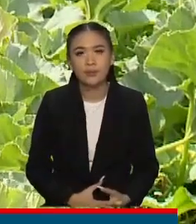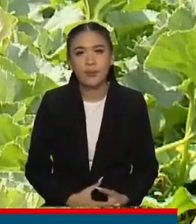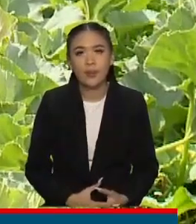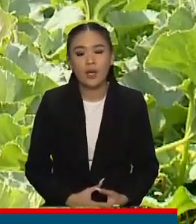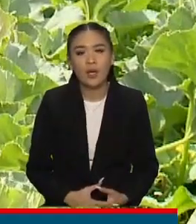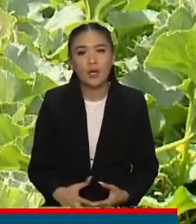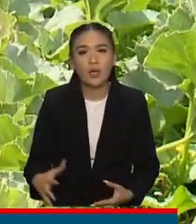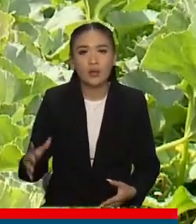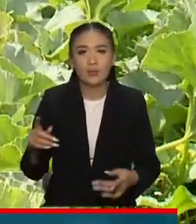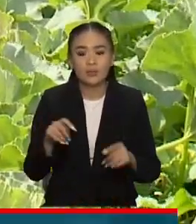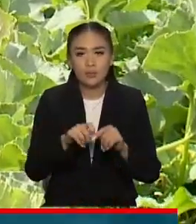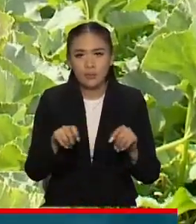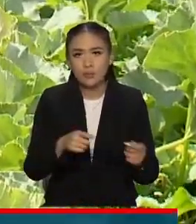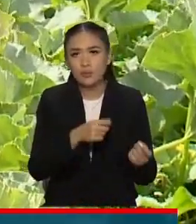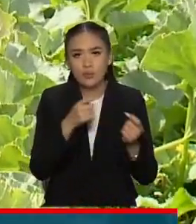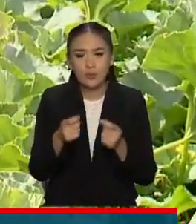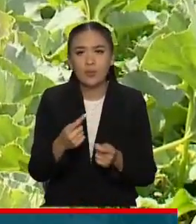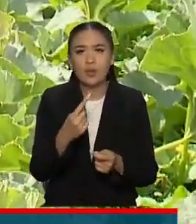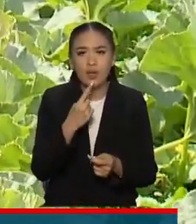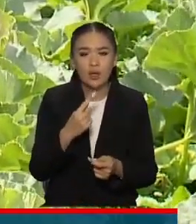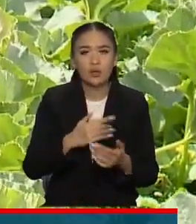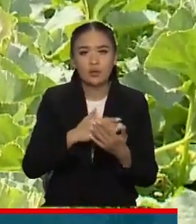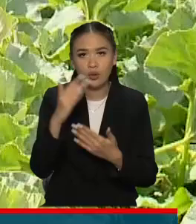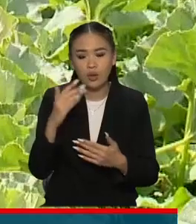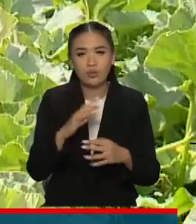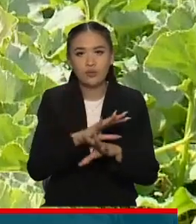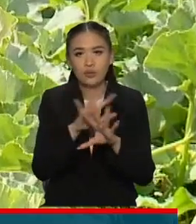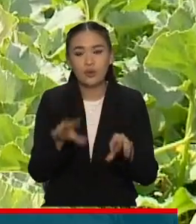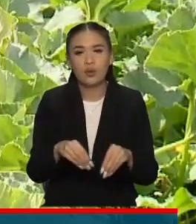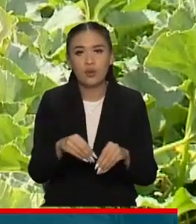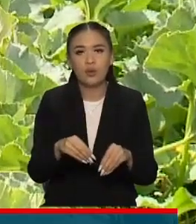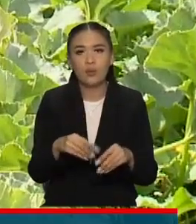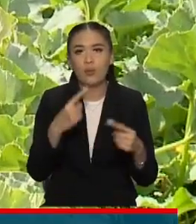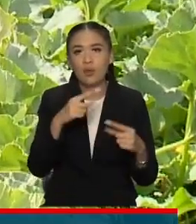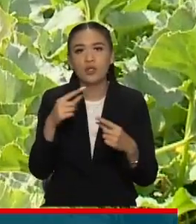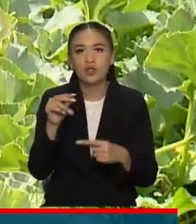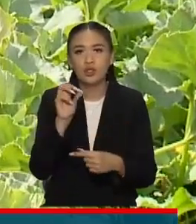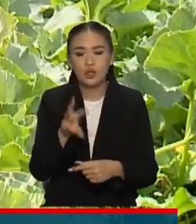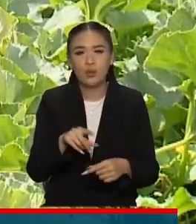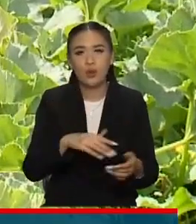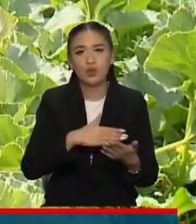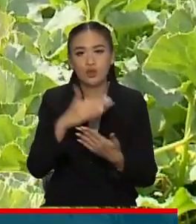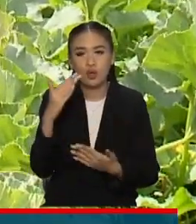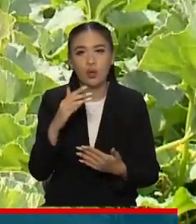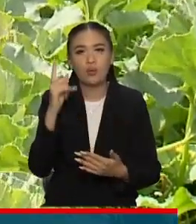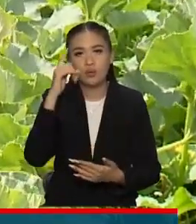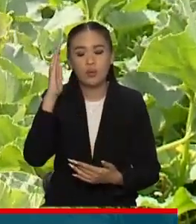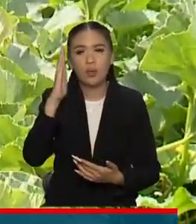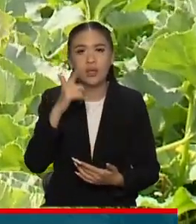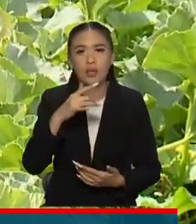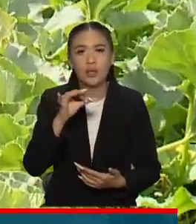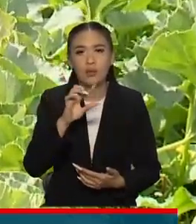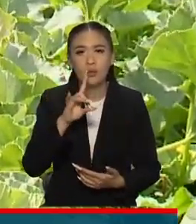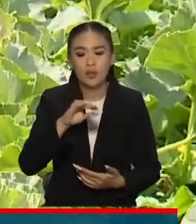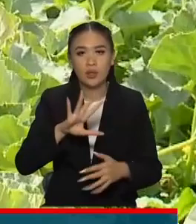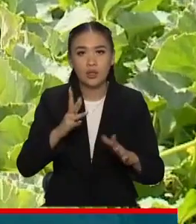төзімді, жаңа тасымалдауға да төзімді, дәмділік қасиеттері жоғары және өнімділігі басқаларына қарағанда жоғары. Келешекте біз осы, егер де гибрид сұрайтындар болса,